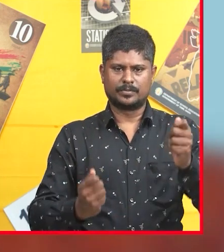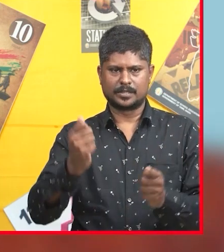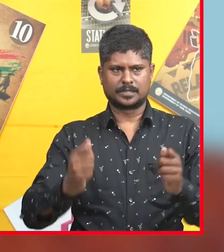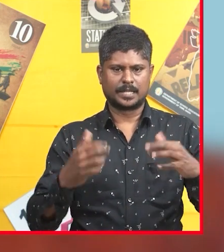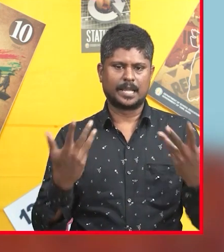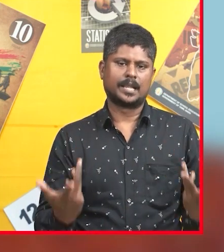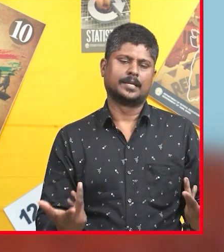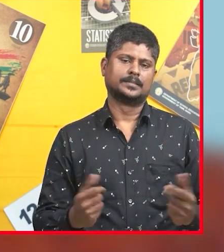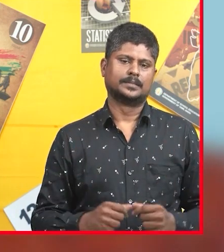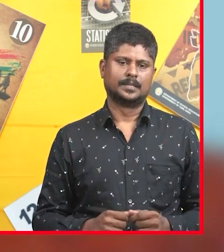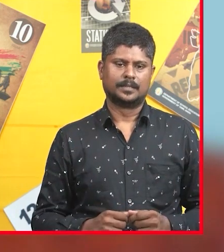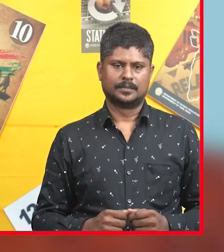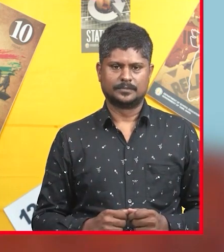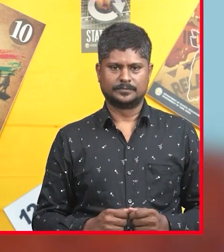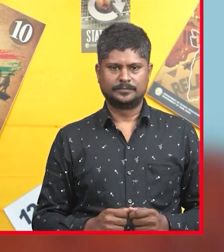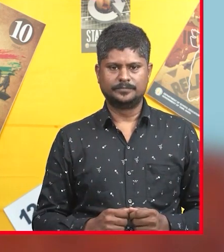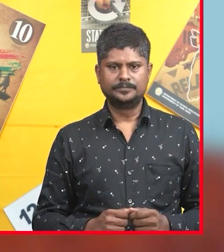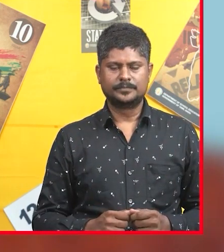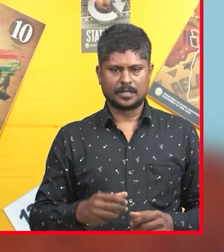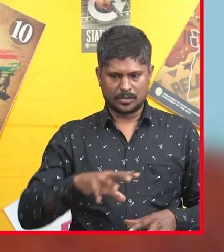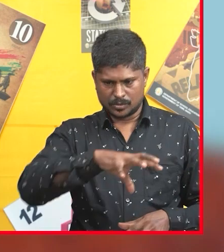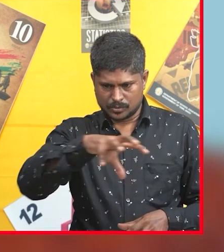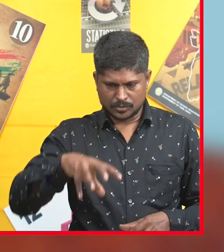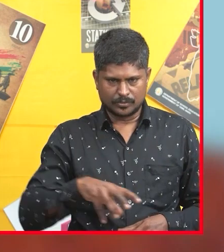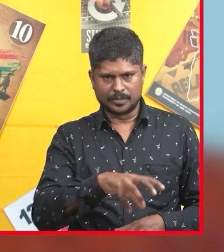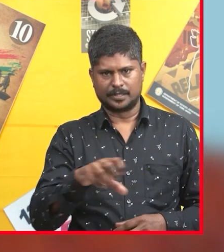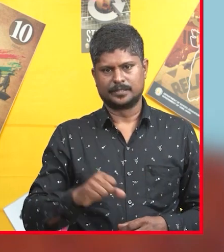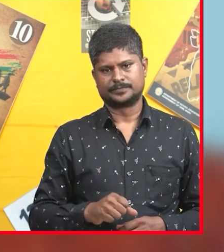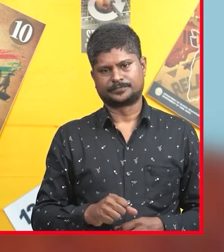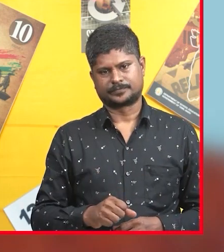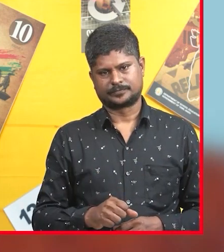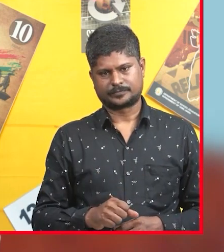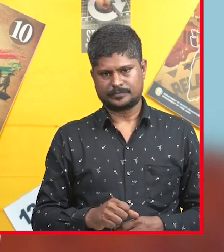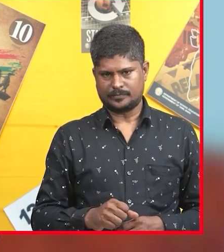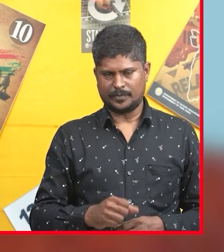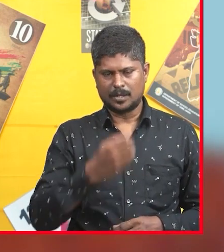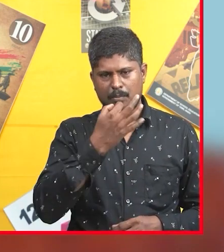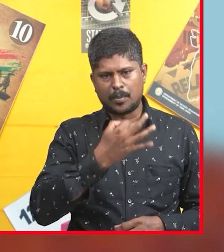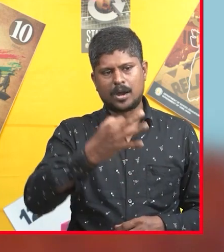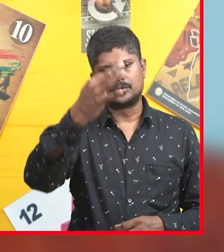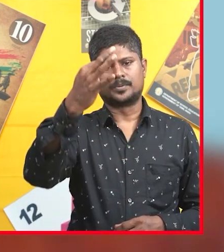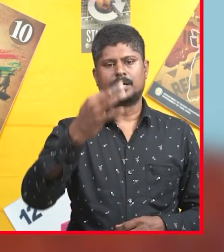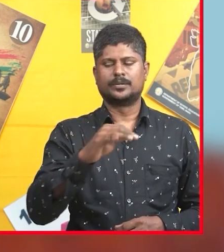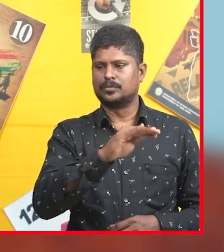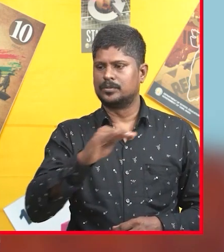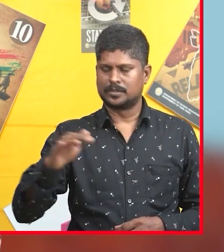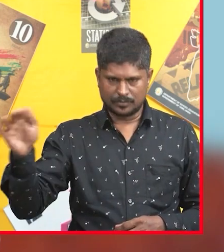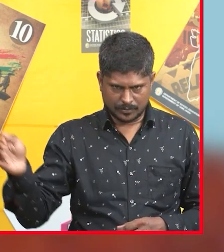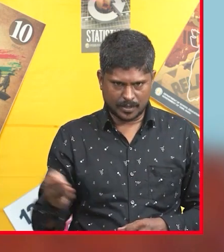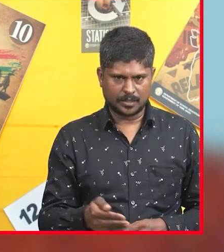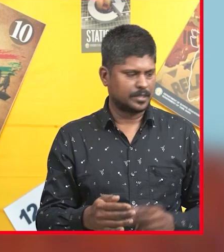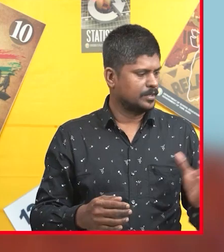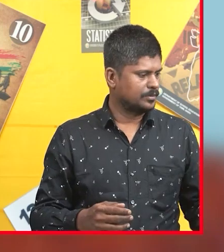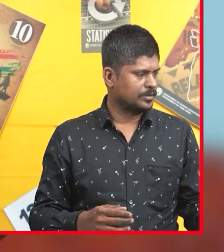வசதிகள் கிடையாது. அப்ப அந்த சூழ்நிலையில புலவர்கள் மட்டும் இல்லாம நிறைய பேர் ஒரு